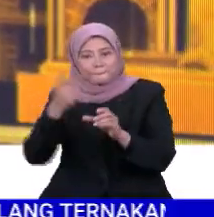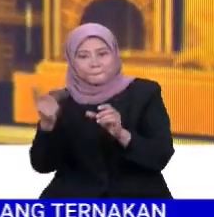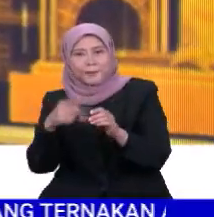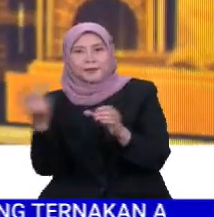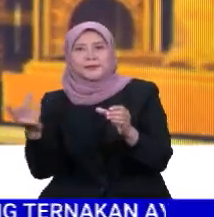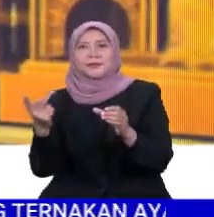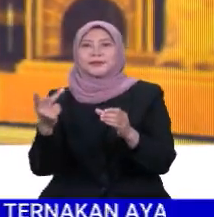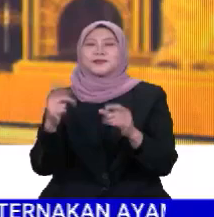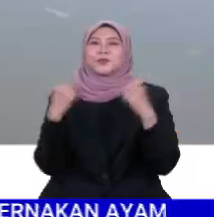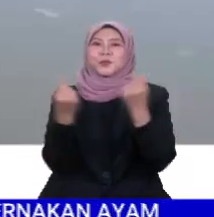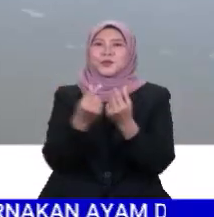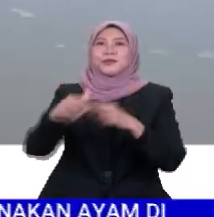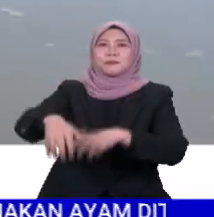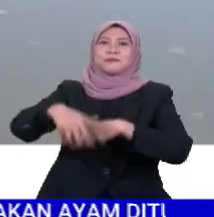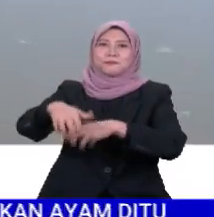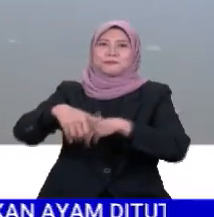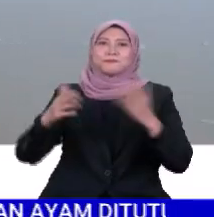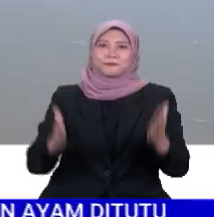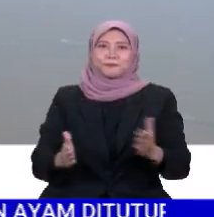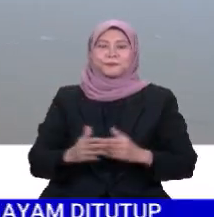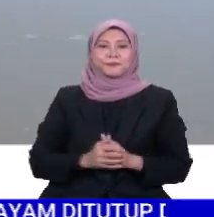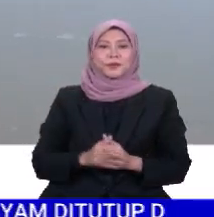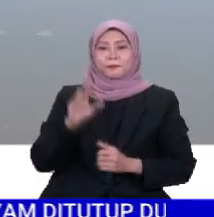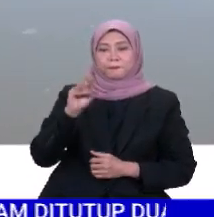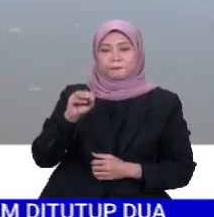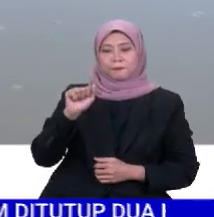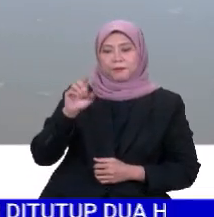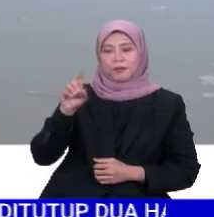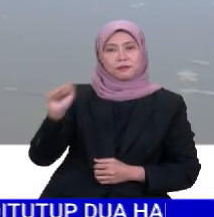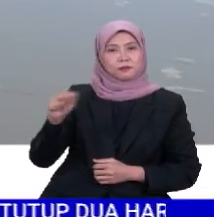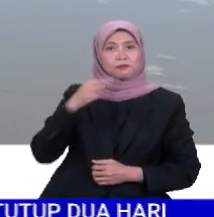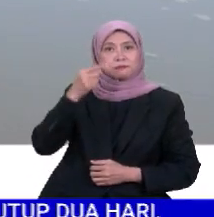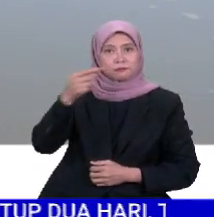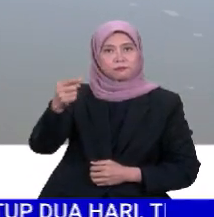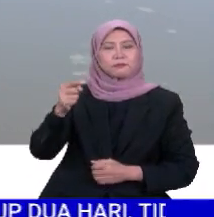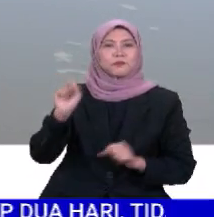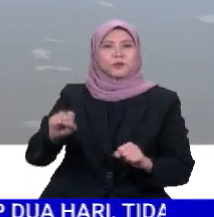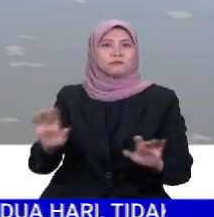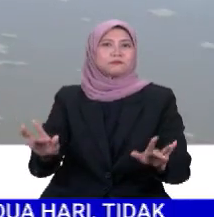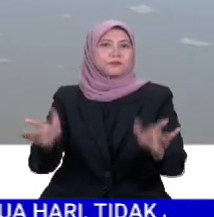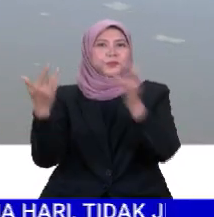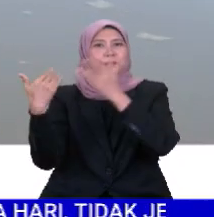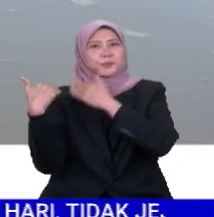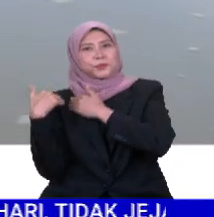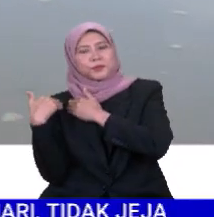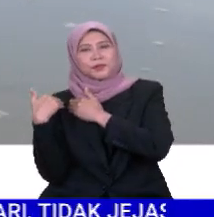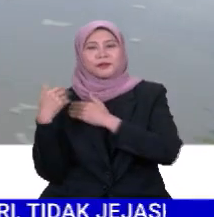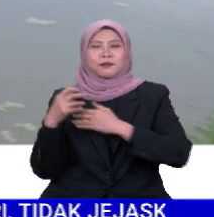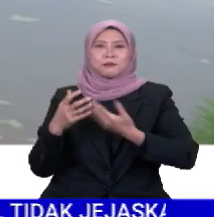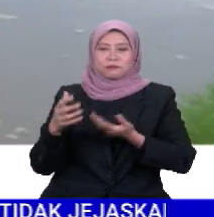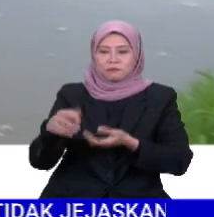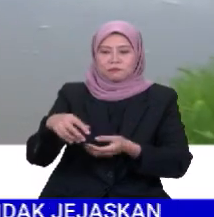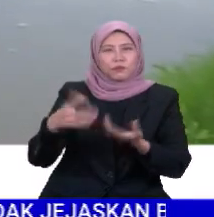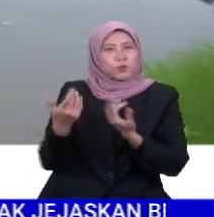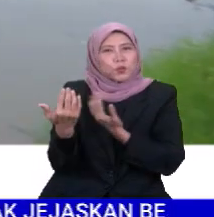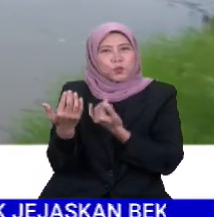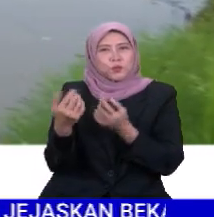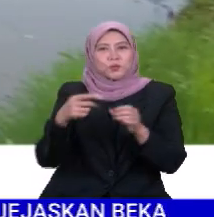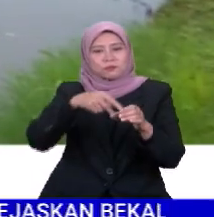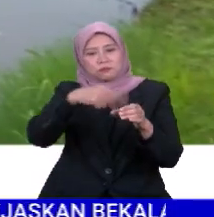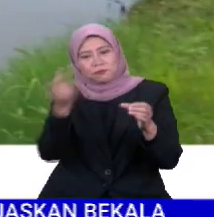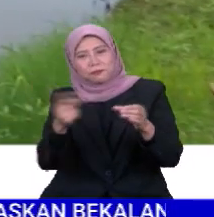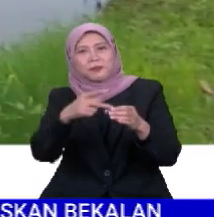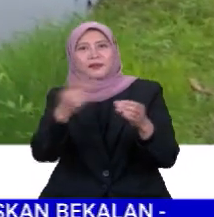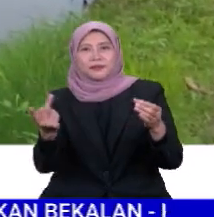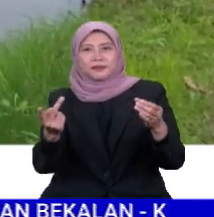pesawat dalam kenyataan modal usaha tersebut dapat meringankan beban pesawat Sementara menunggu hasil tuaian mereka